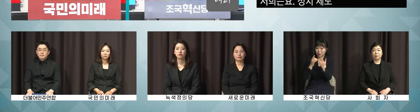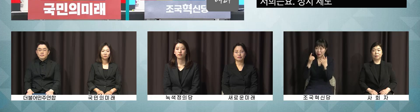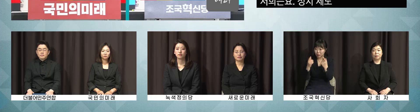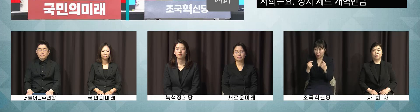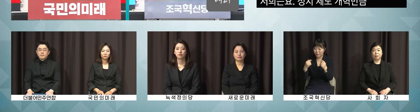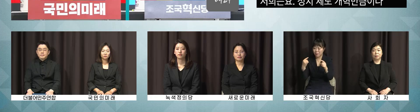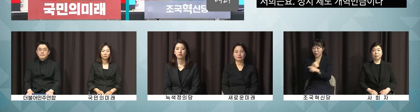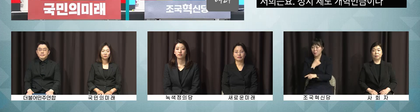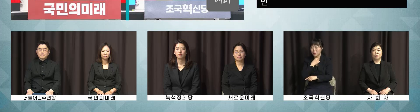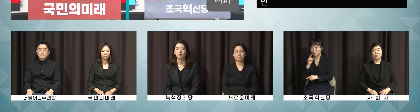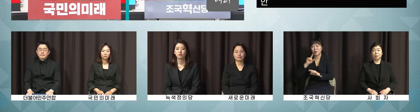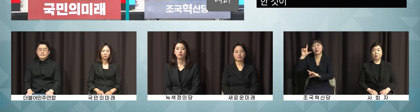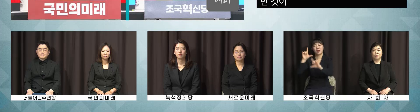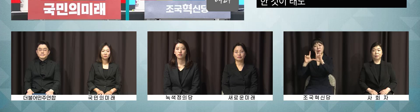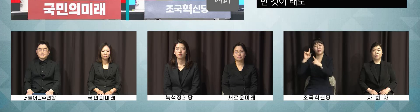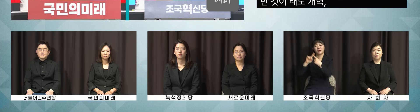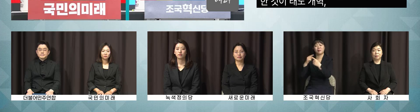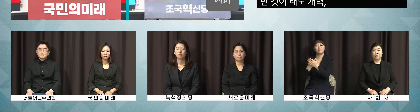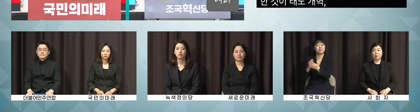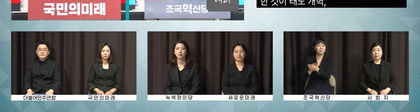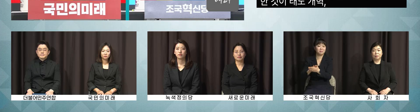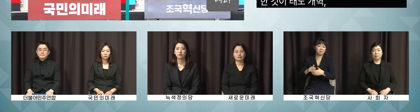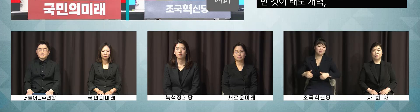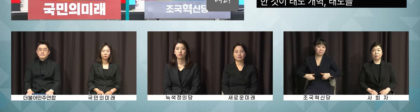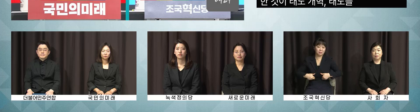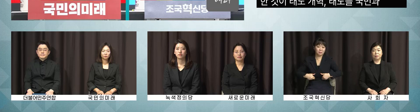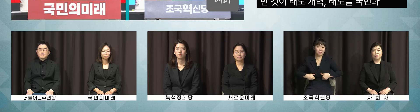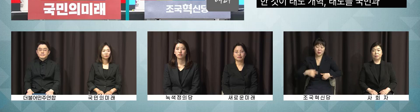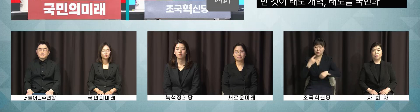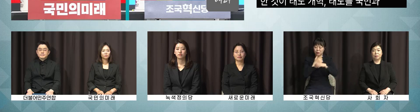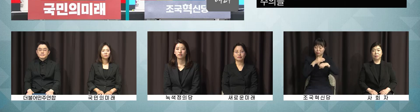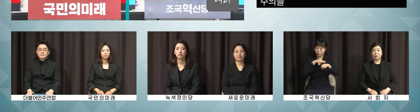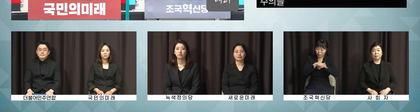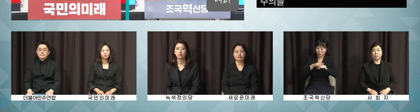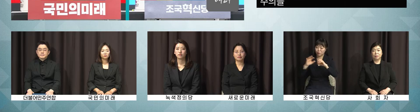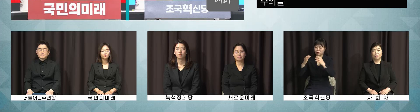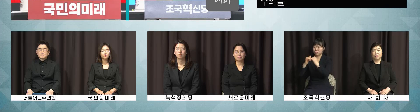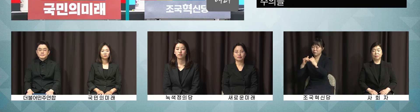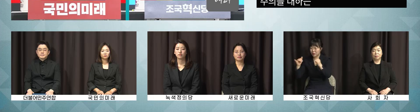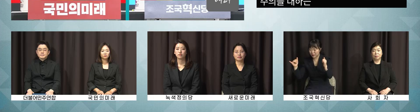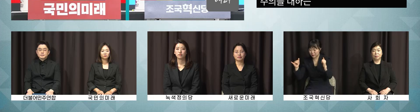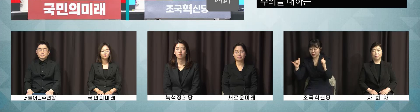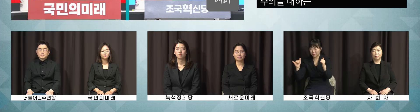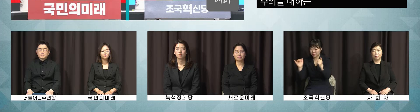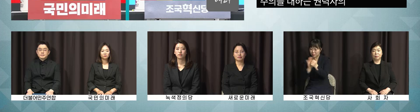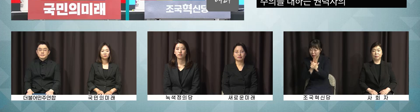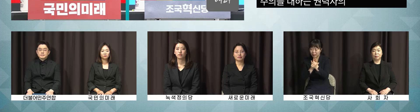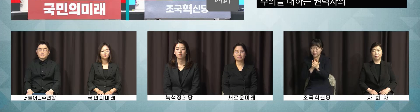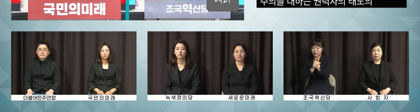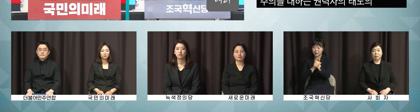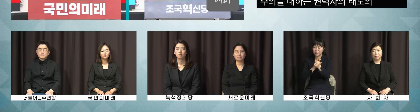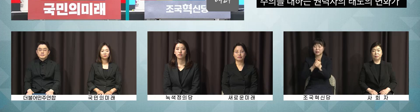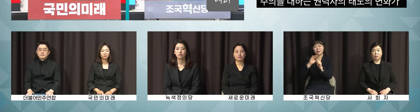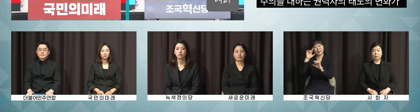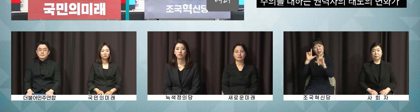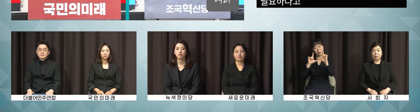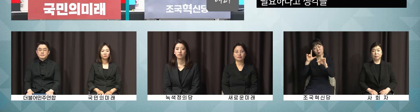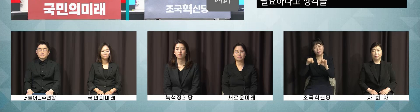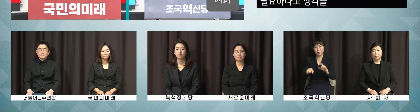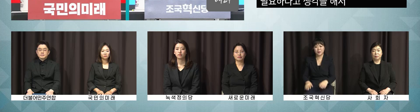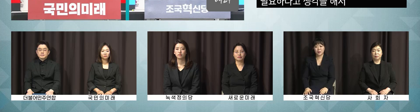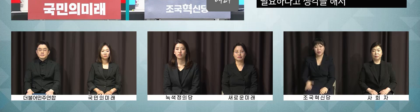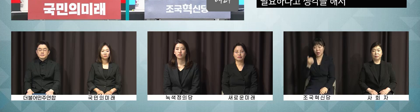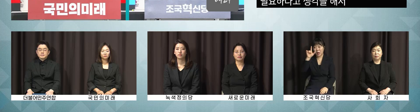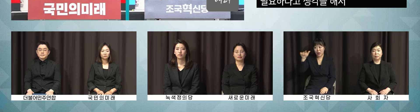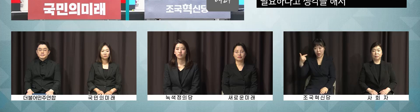개혁, 태도를 국민과 민주주의를 대하는 권력자의 태도의 변화가 필요하다라고 생각을 해서